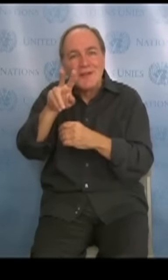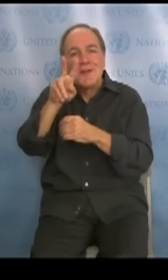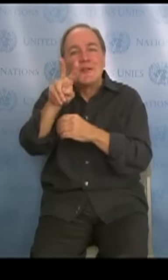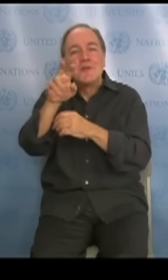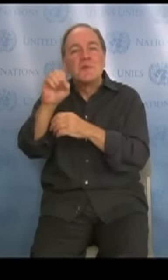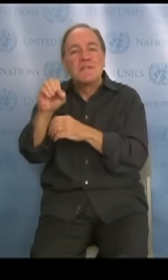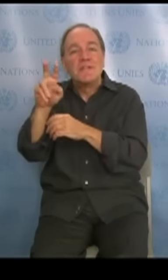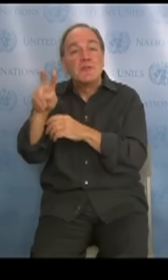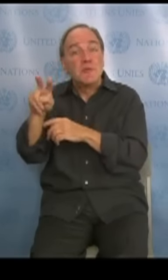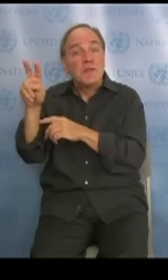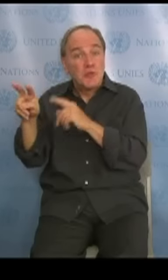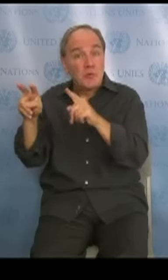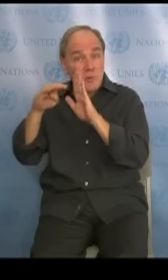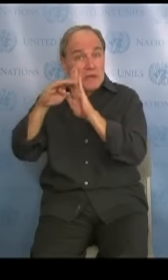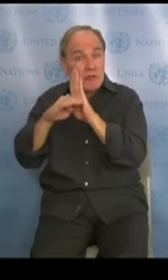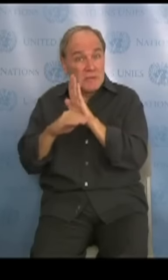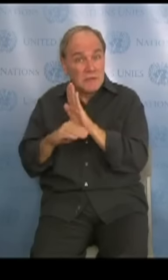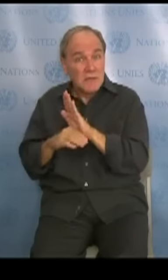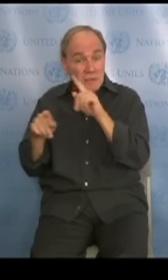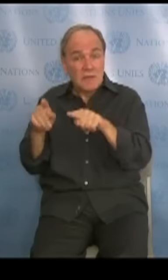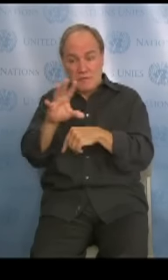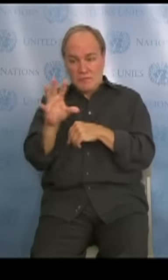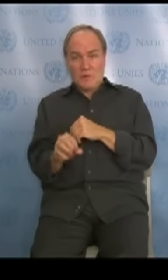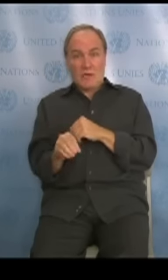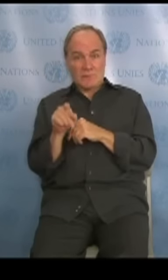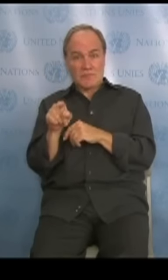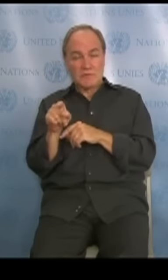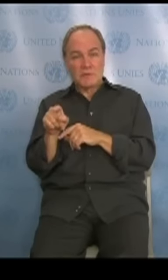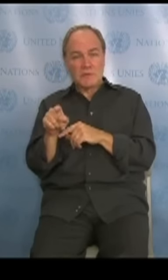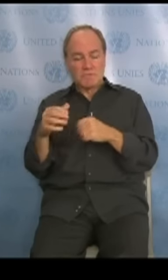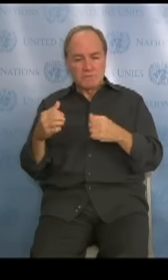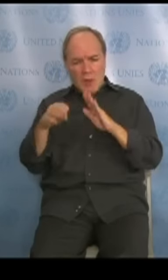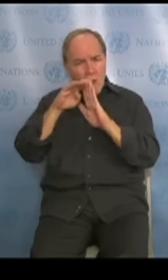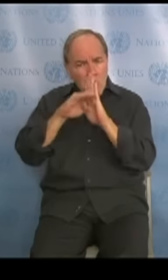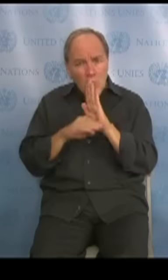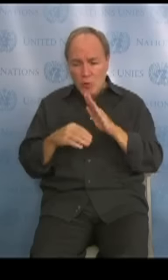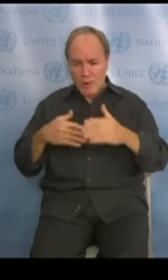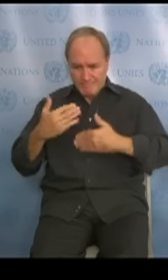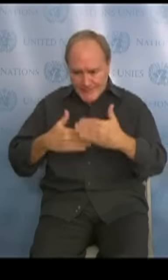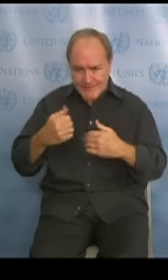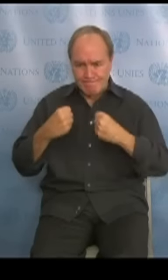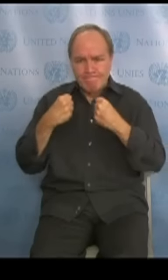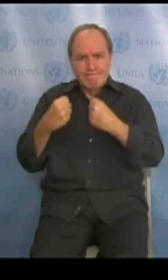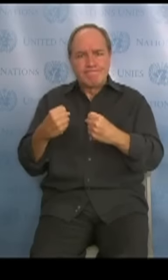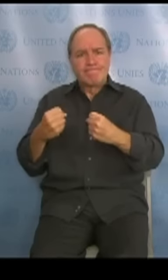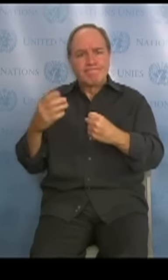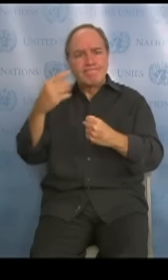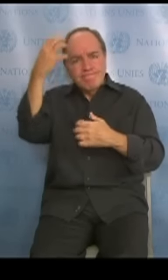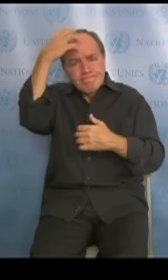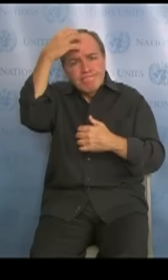de renforcement des capacités et de modernisation de l'État en vue d'un développement durable.